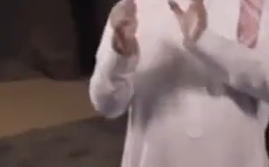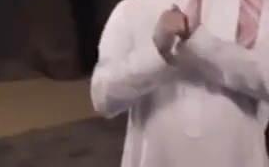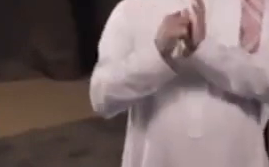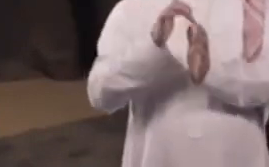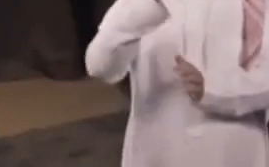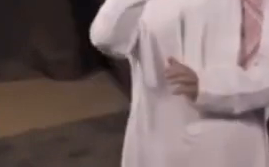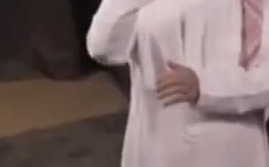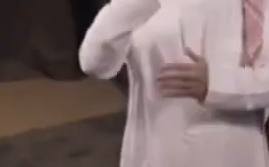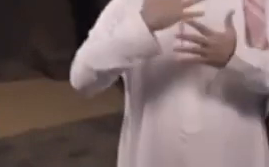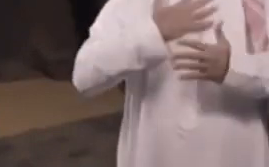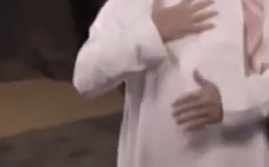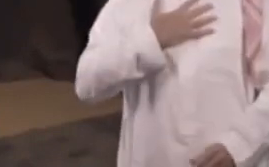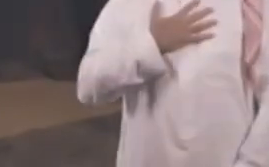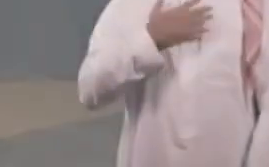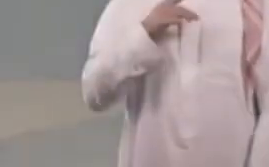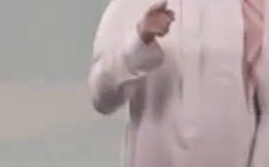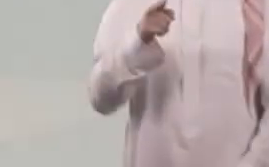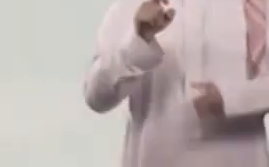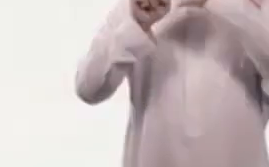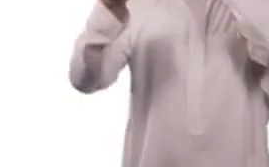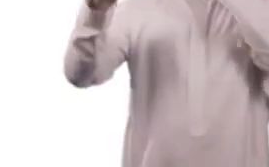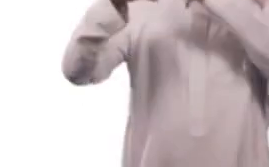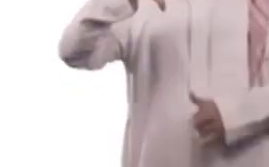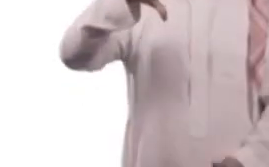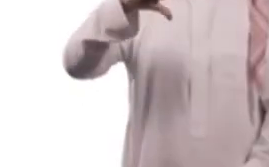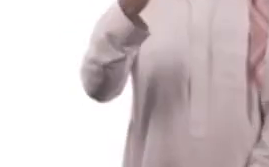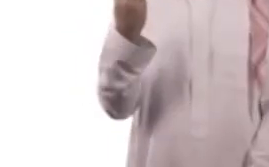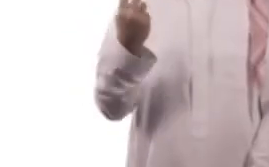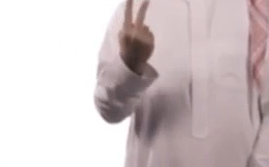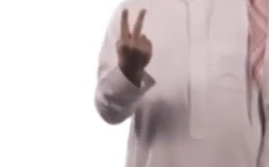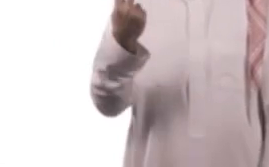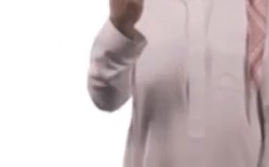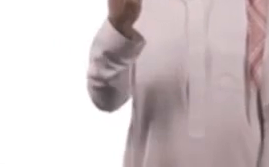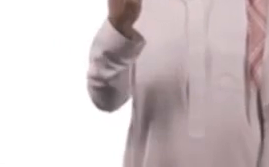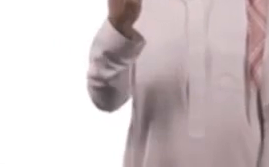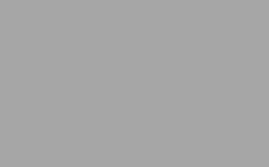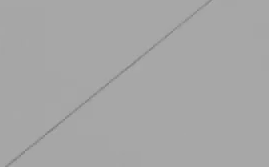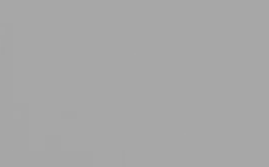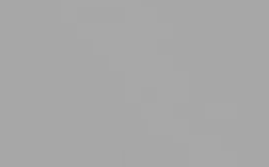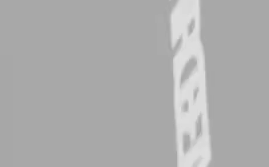ظهرت عليك أعراض العدوى التنفسية كلم الصحة 937.